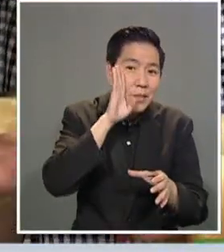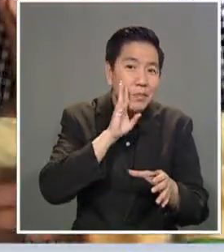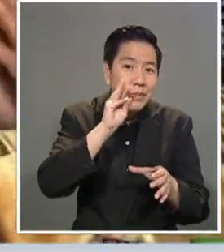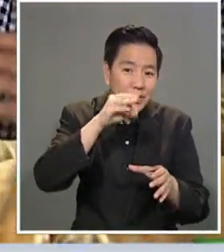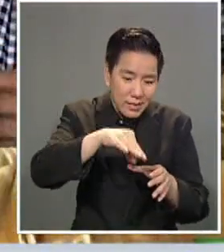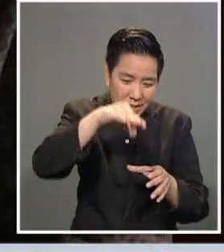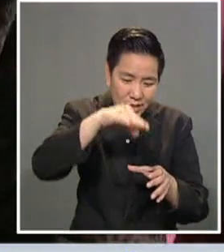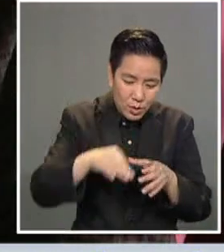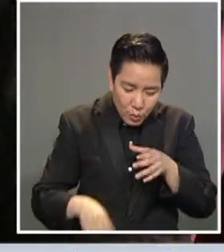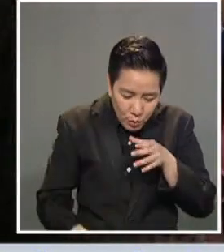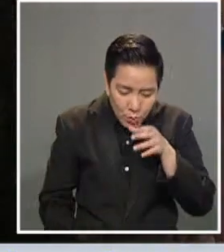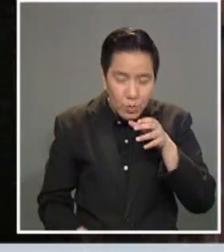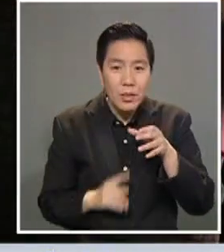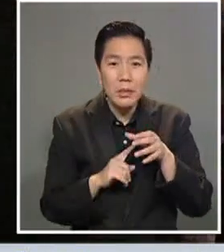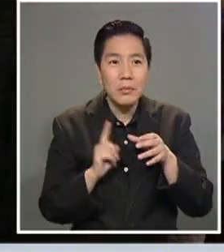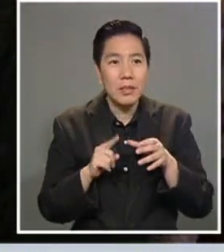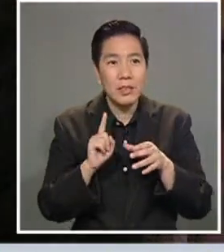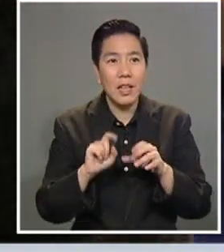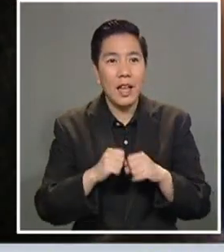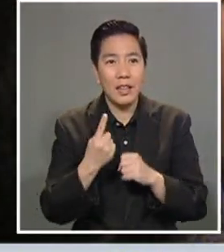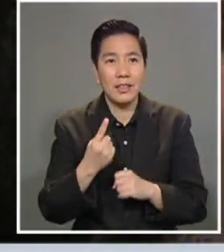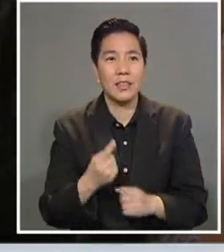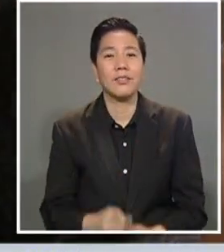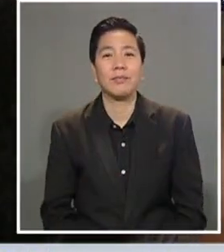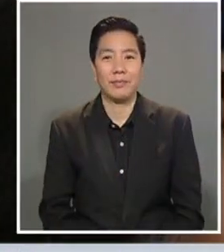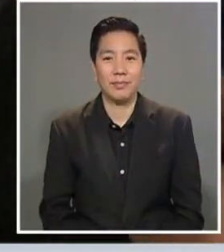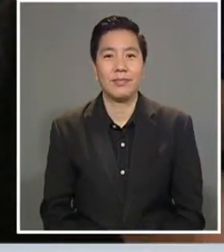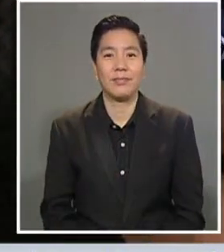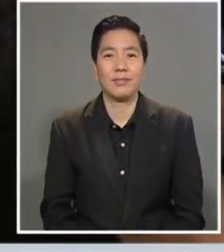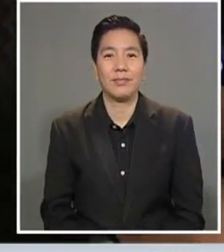ล ี้ชาลำไยด้วย ขาดไปอันนึง อ้าว